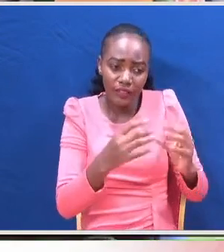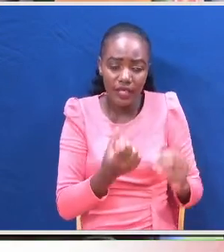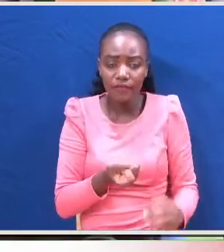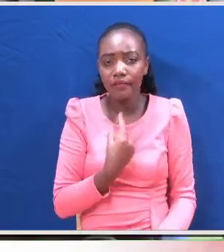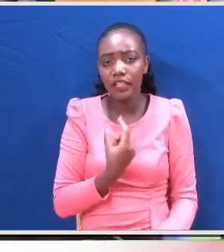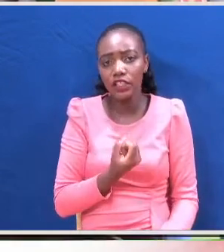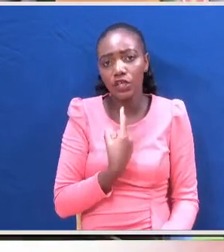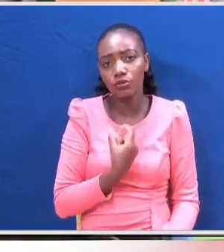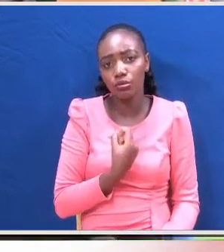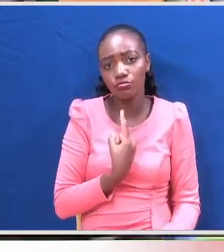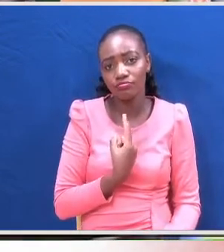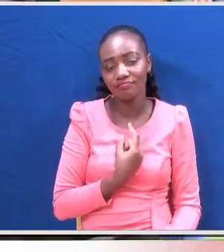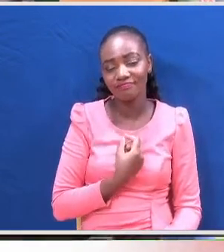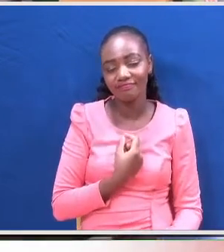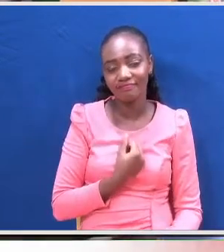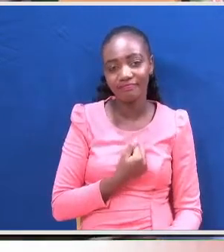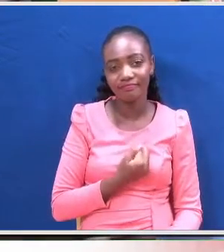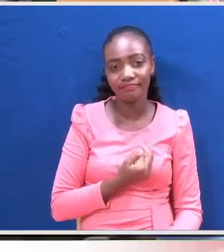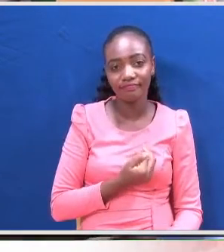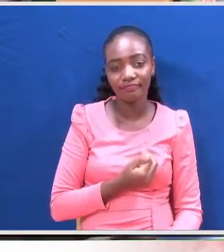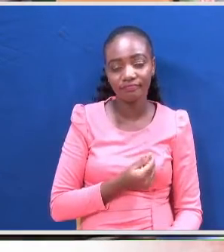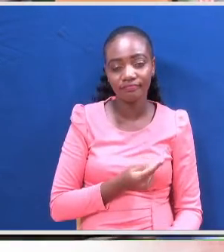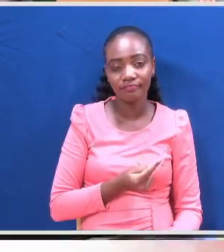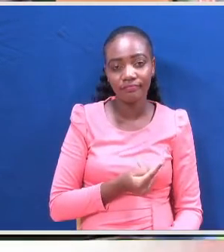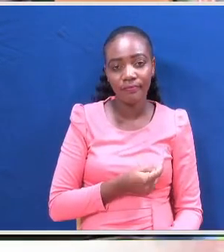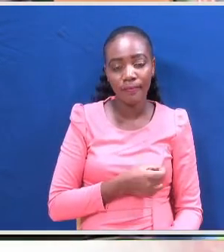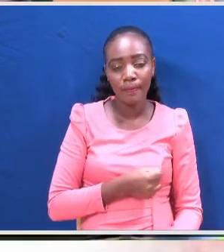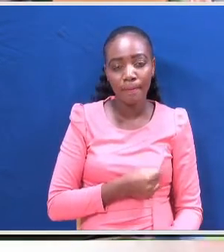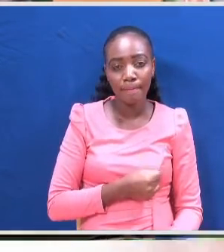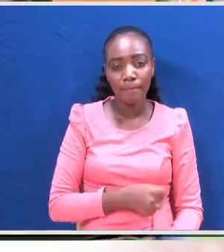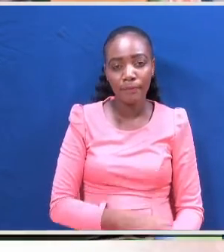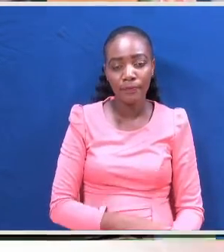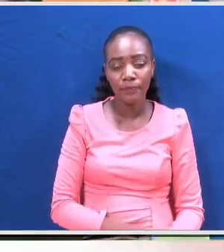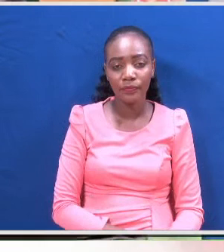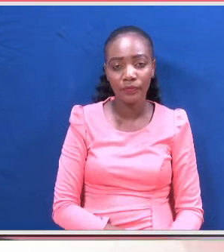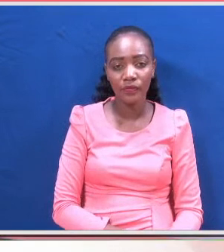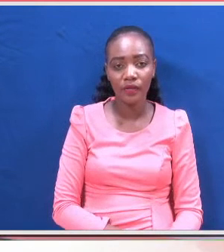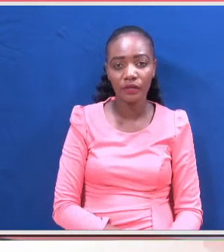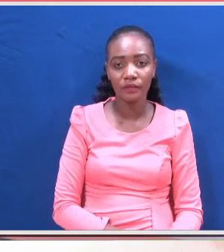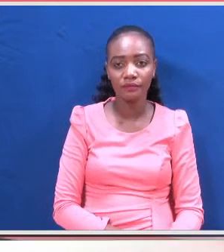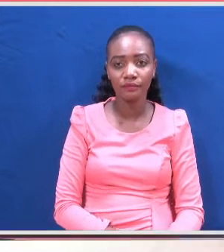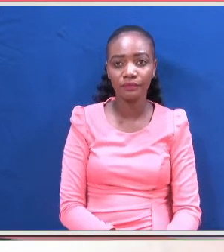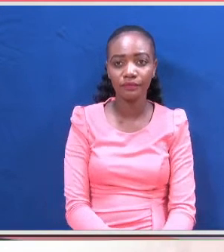wanapata tiba. Joash Onsare, TV47, Nairobi.